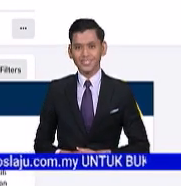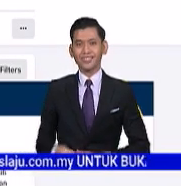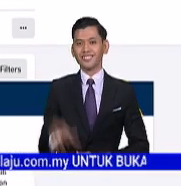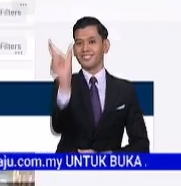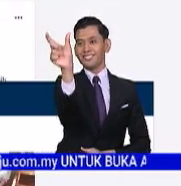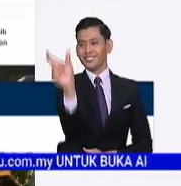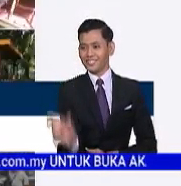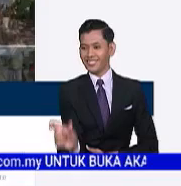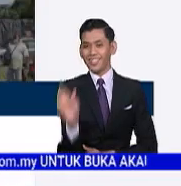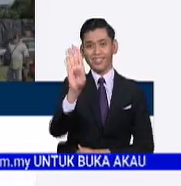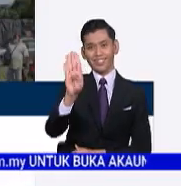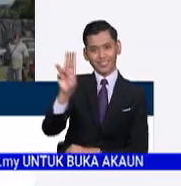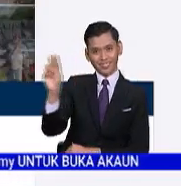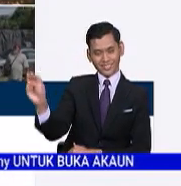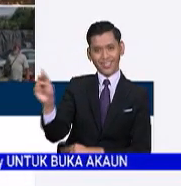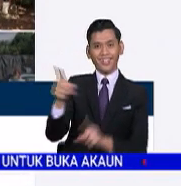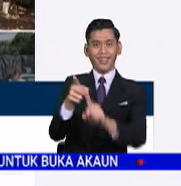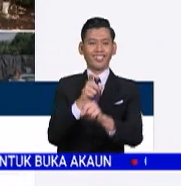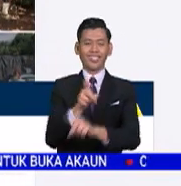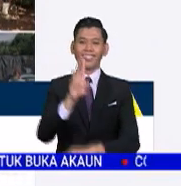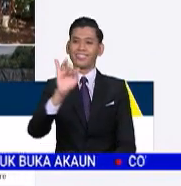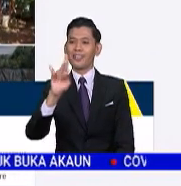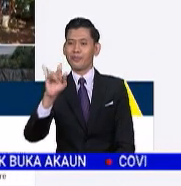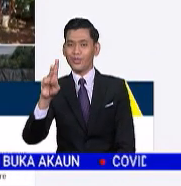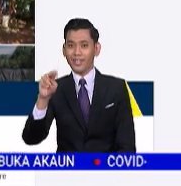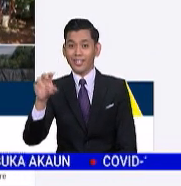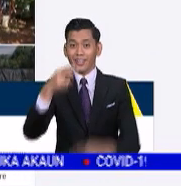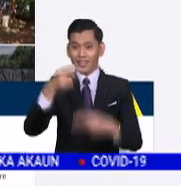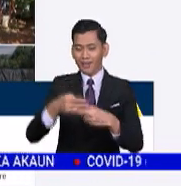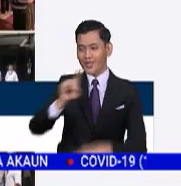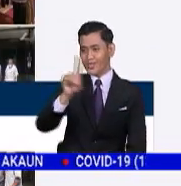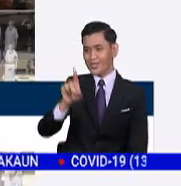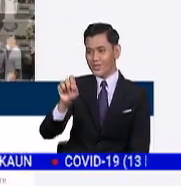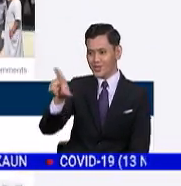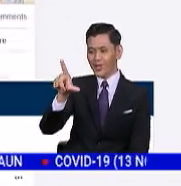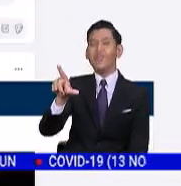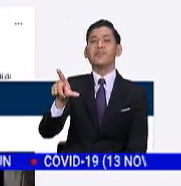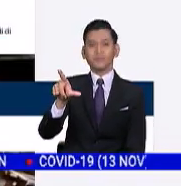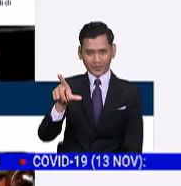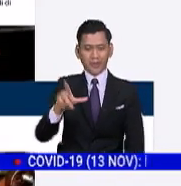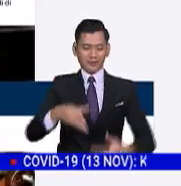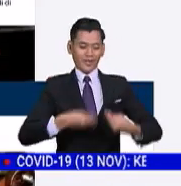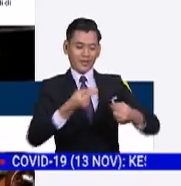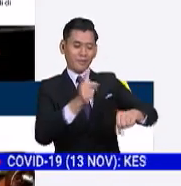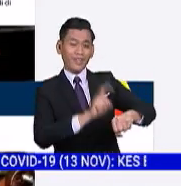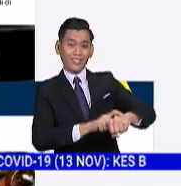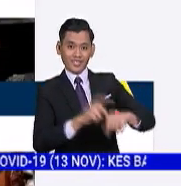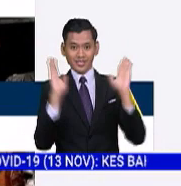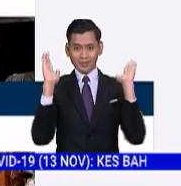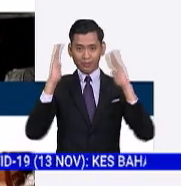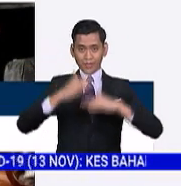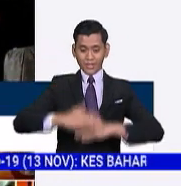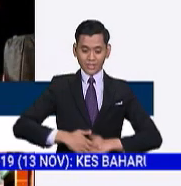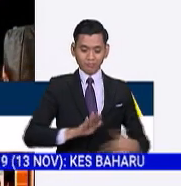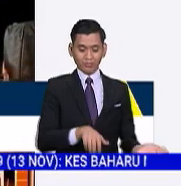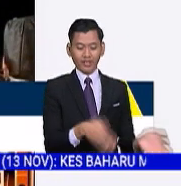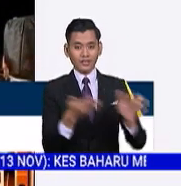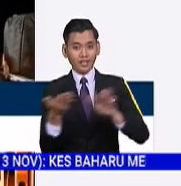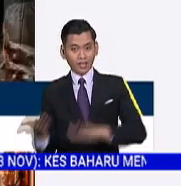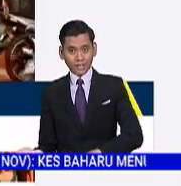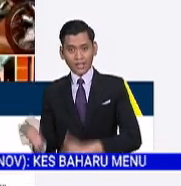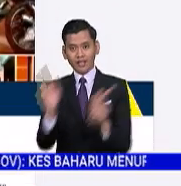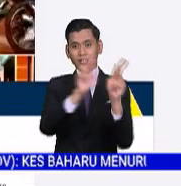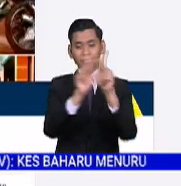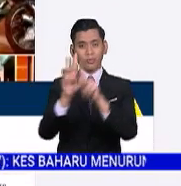Calon Barisan Nasional BN Dun Tabuh Naneng Zulkifli Muhammad Zain meluangkan masa menunaikan solat jenazah di Kampung